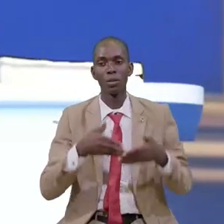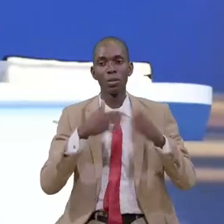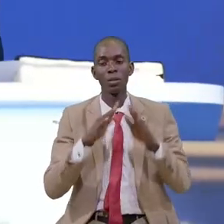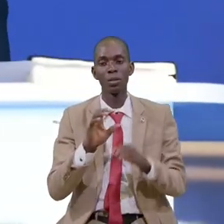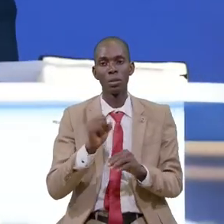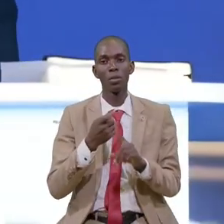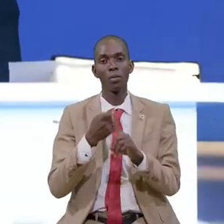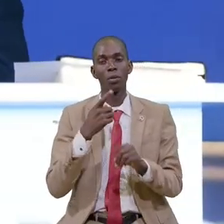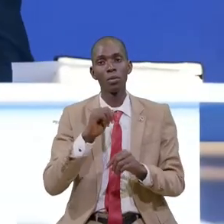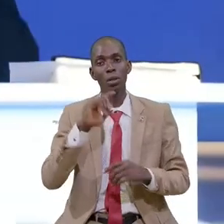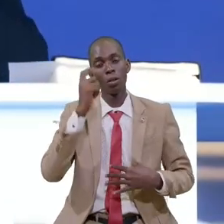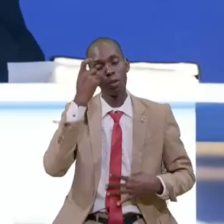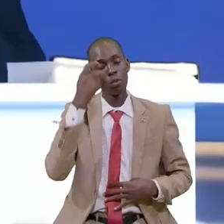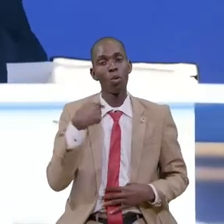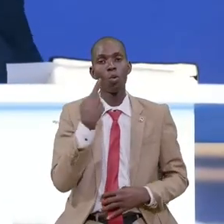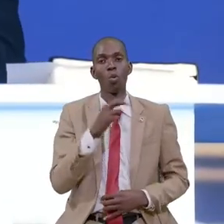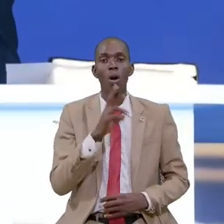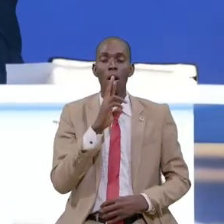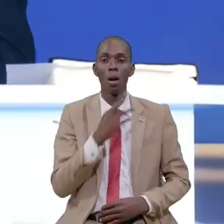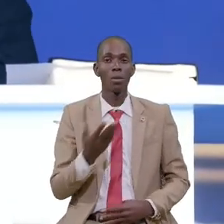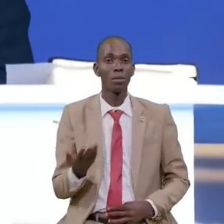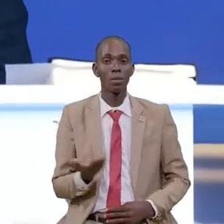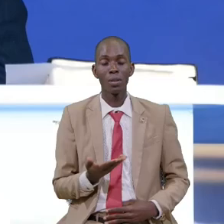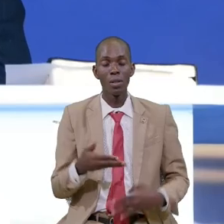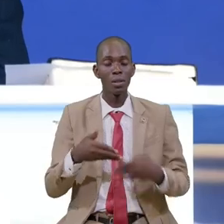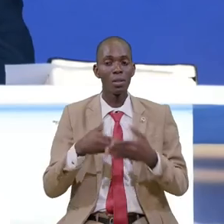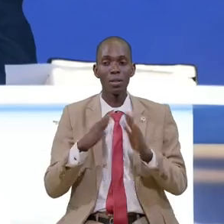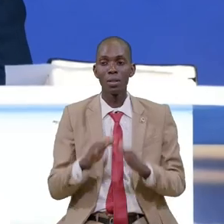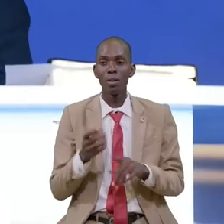Les leaders politiques qui sont là, leaders